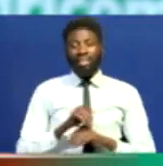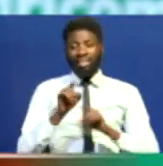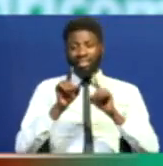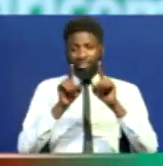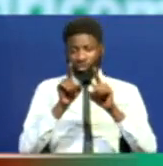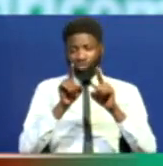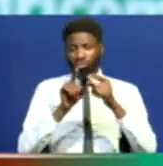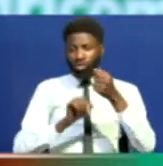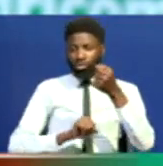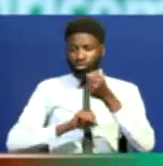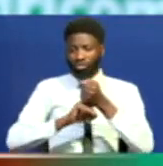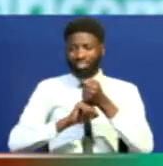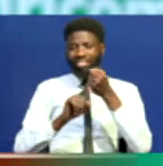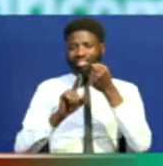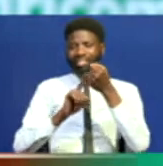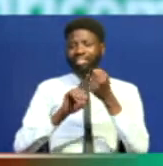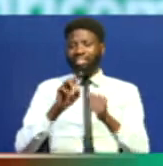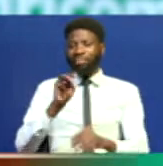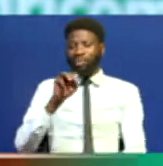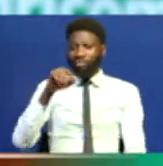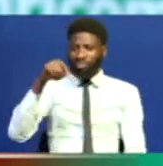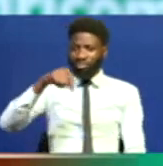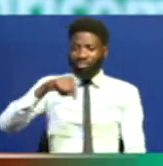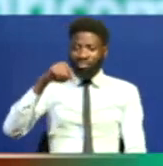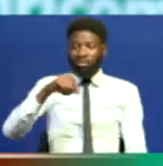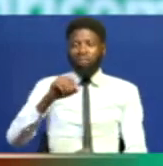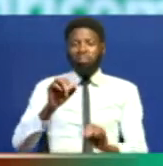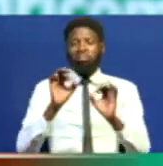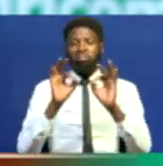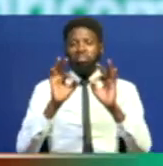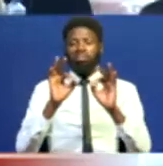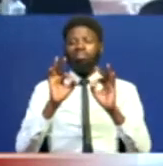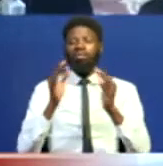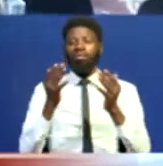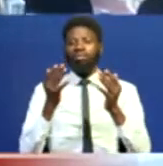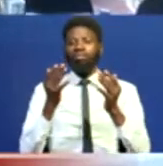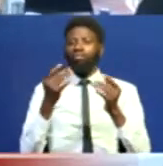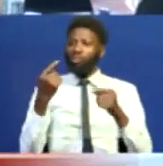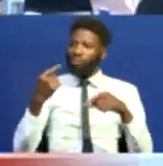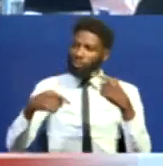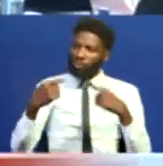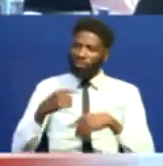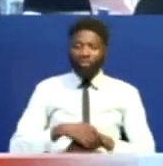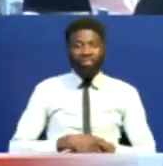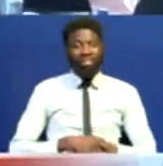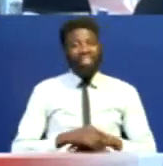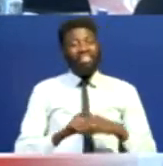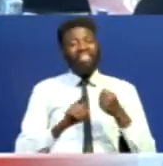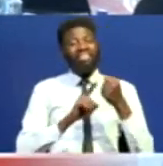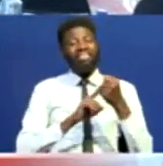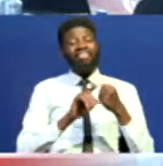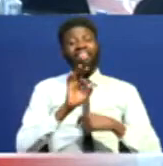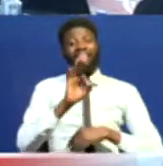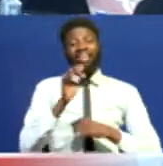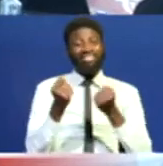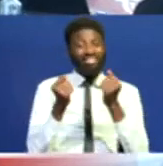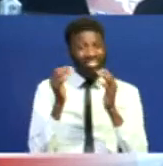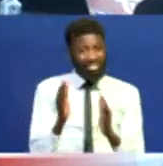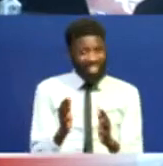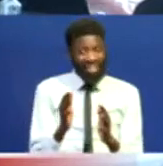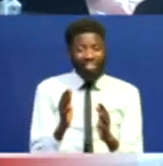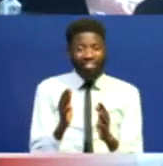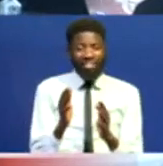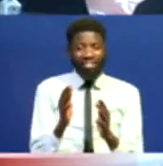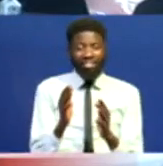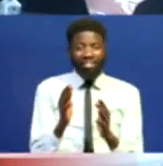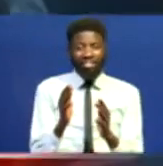million shillings this incredible race through the country. Jumla ya madereva 63 wakiwamo 44